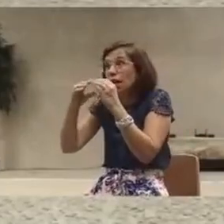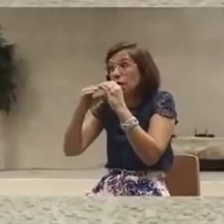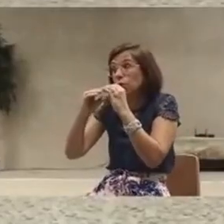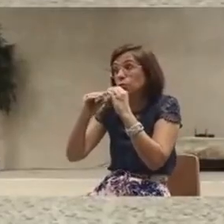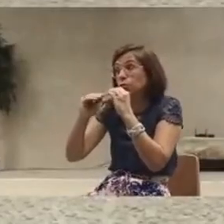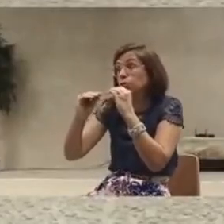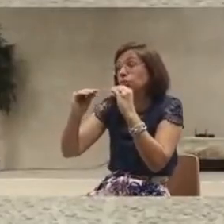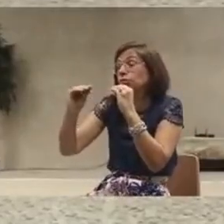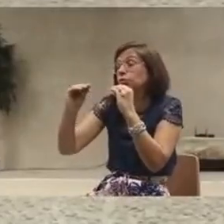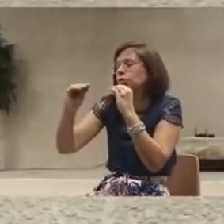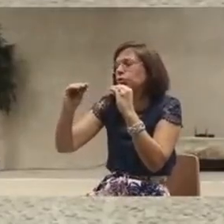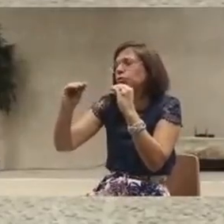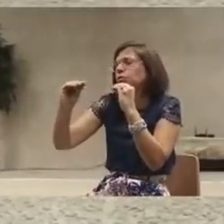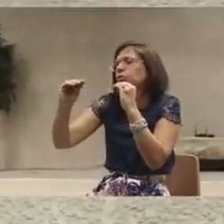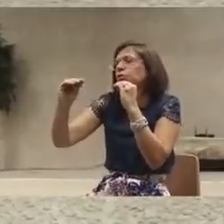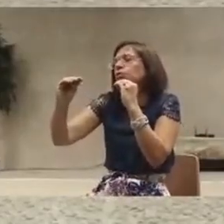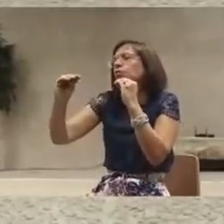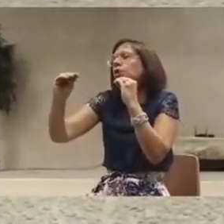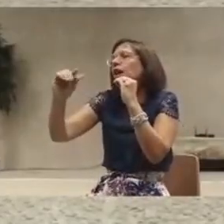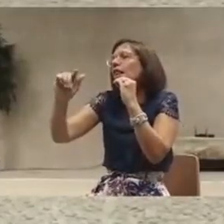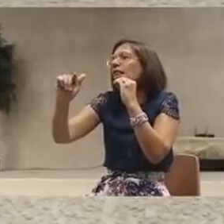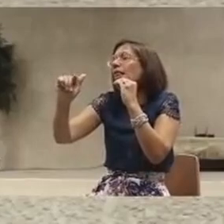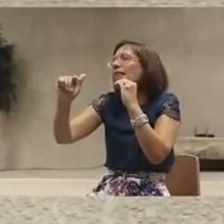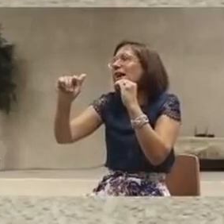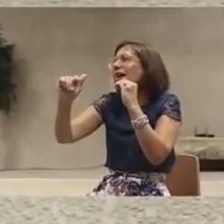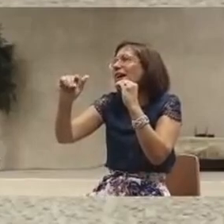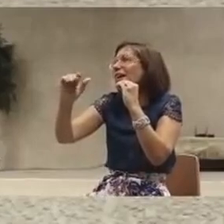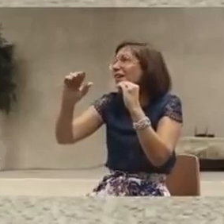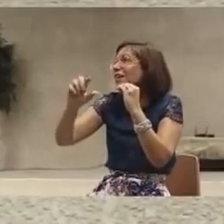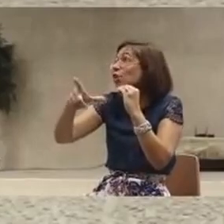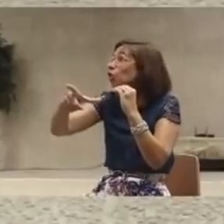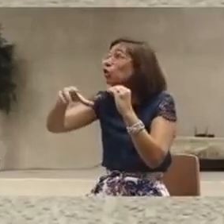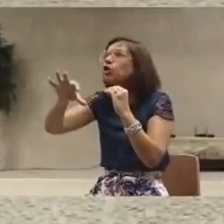Plus tu t'approches de la sortie.